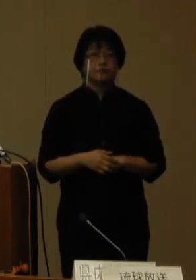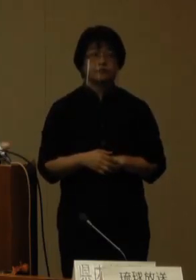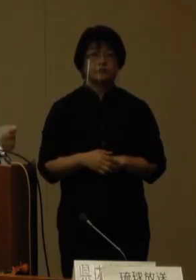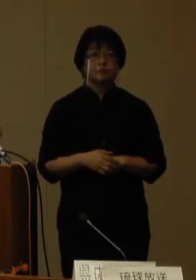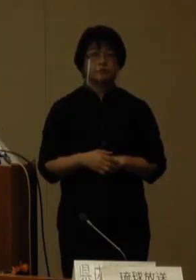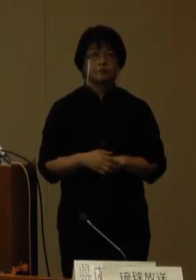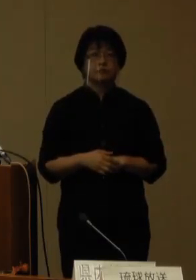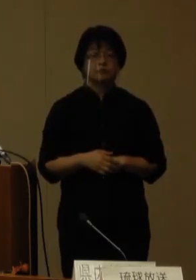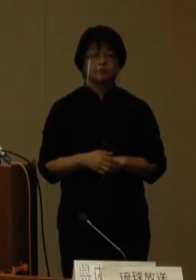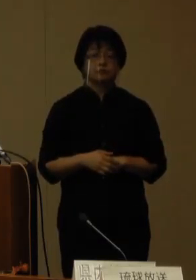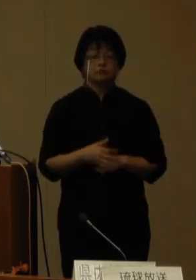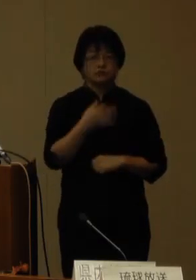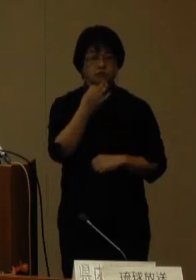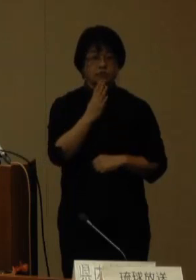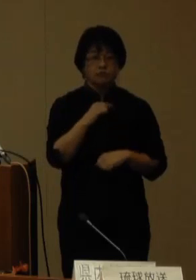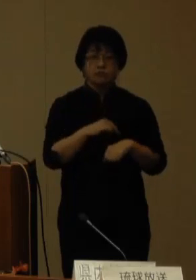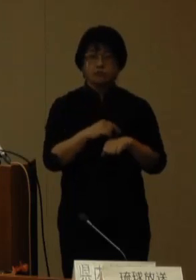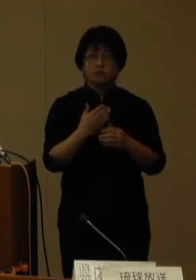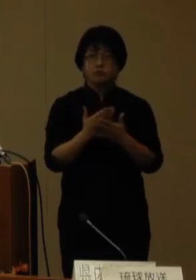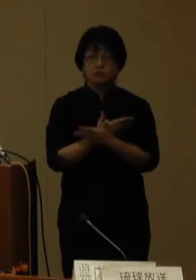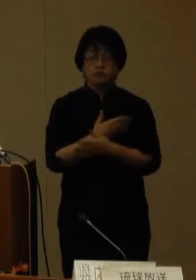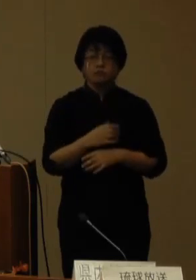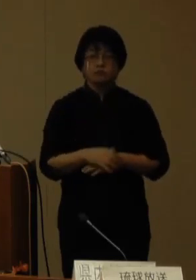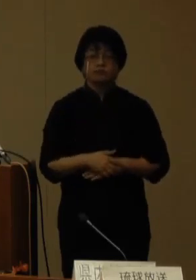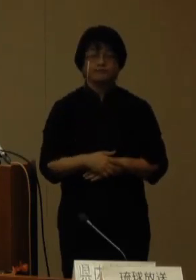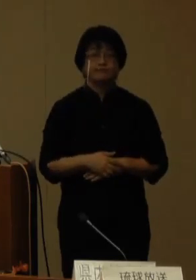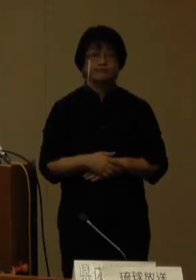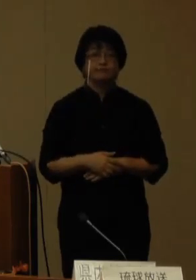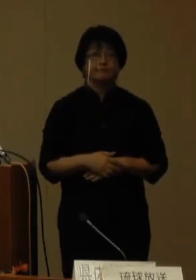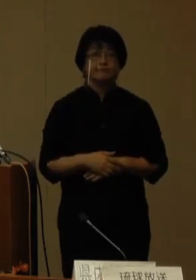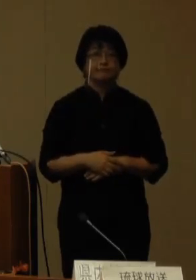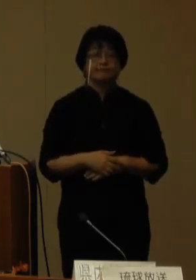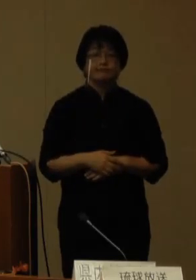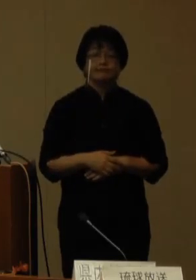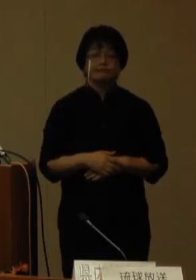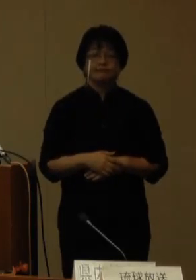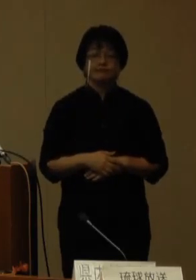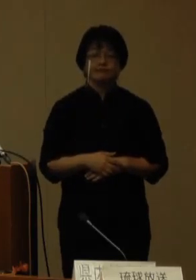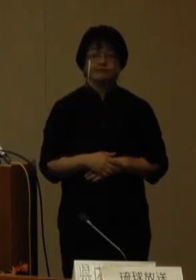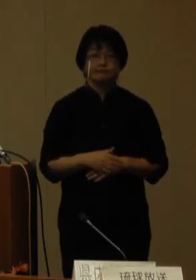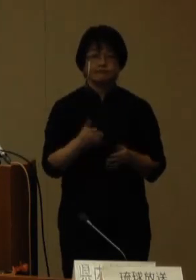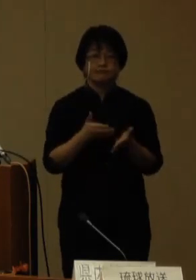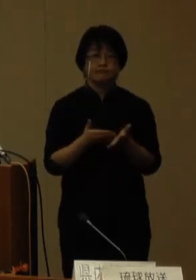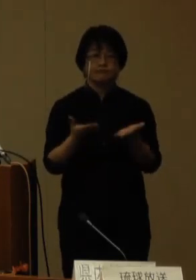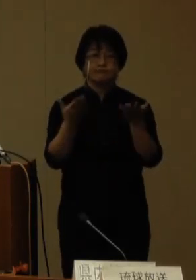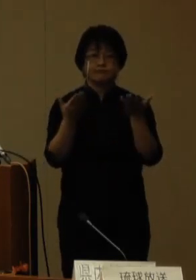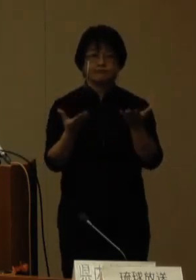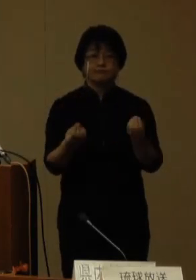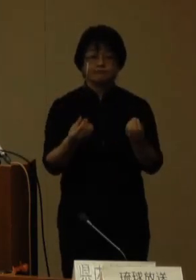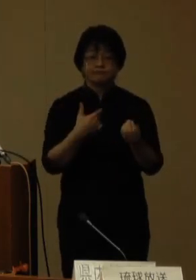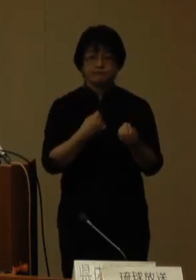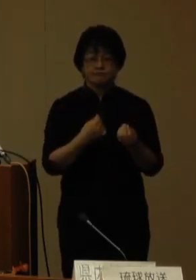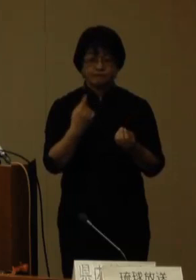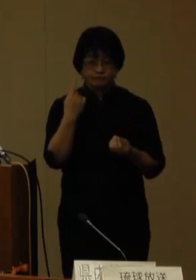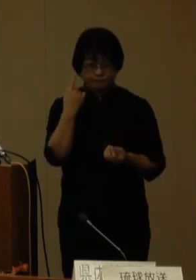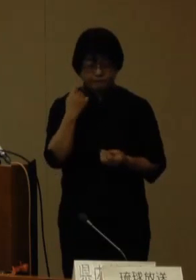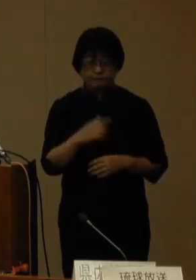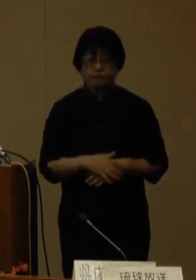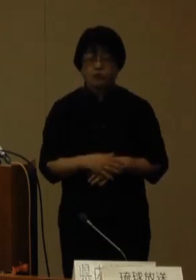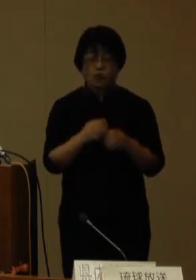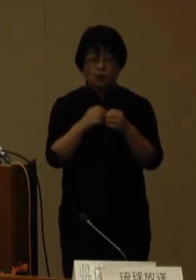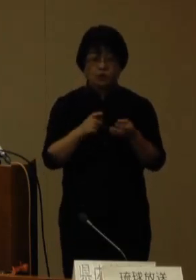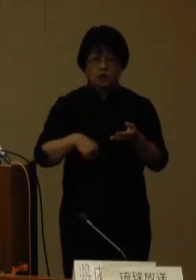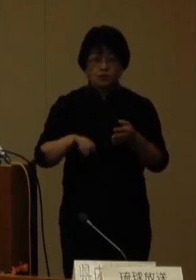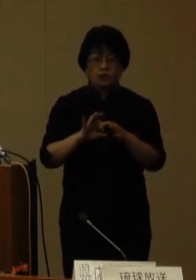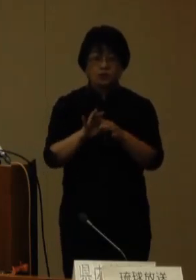申し訳ございません、お時間になりますので、これで会見を終了させていただきたいと思います。申し訳ないです。 詳細につい